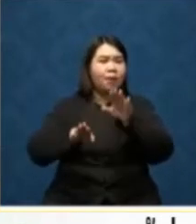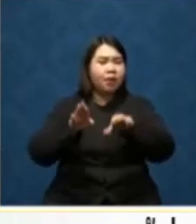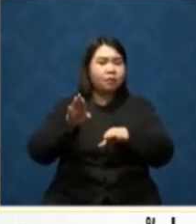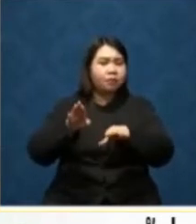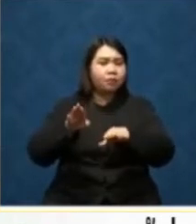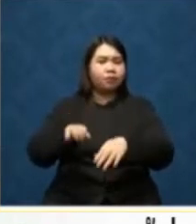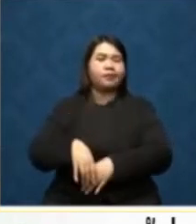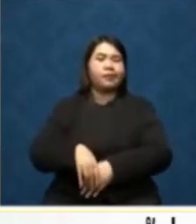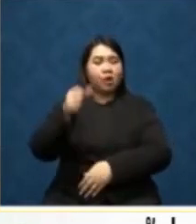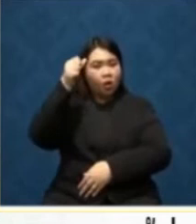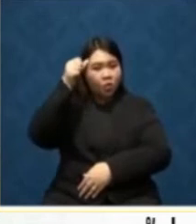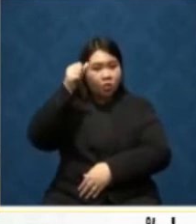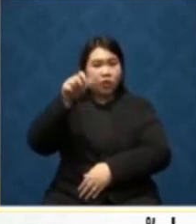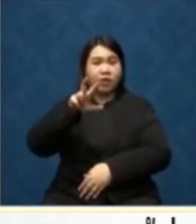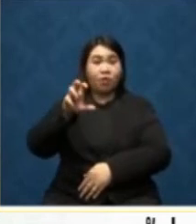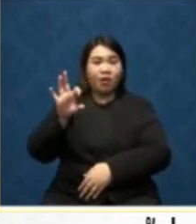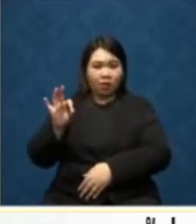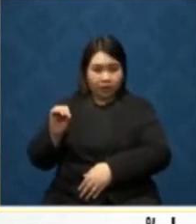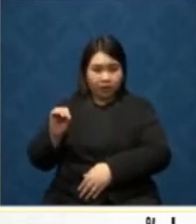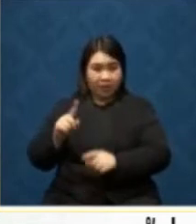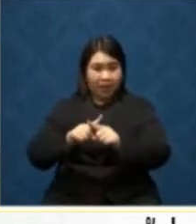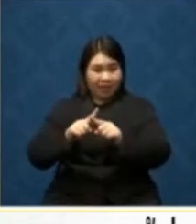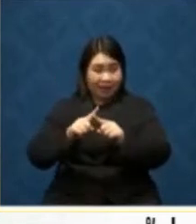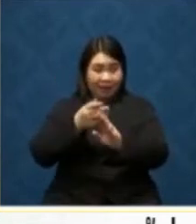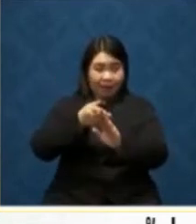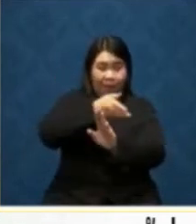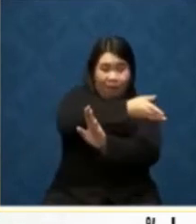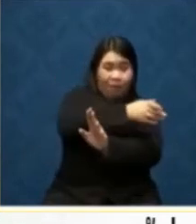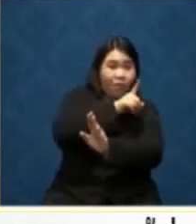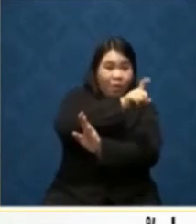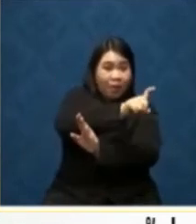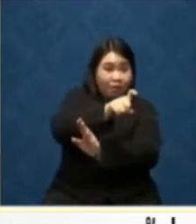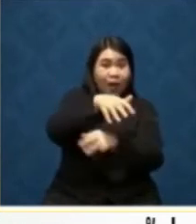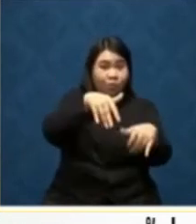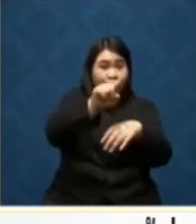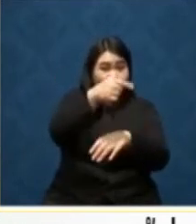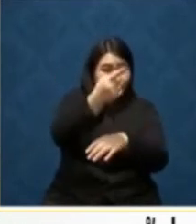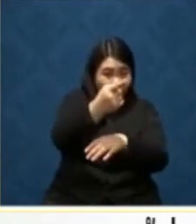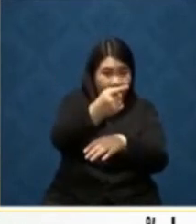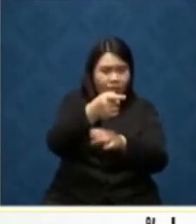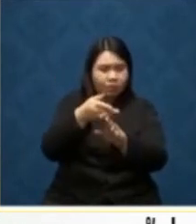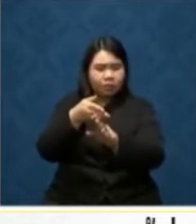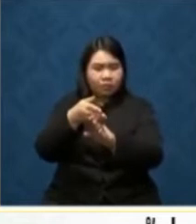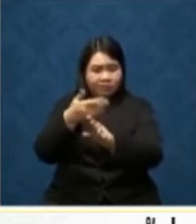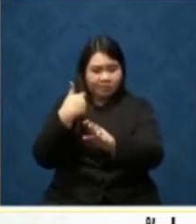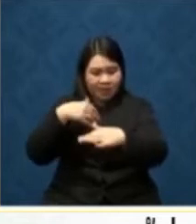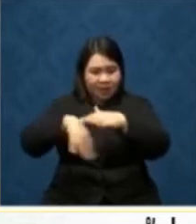ฎหมายปกติใช้ระยะเวลารวมกนกว่า390 วันมียๆ ยไม่รวมกระบวนการรฝั่ความเห็นหรือยไม่